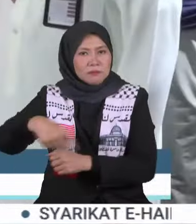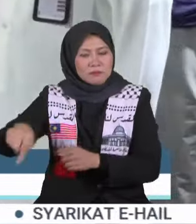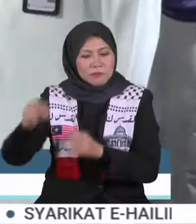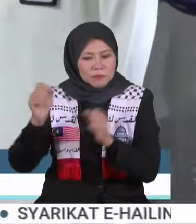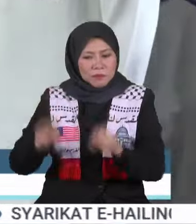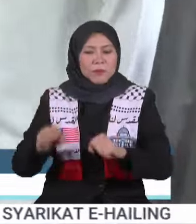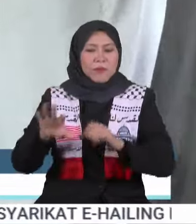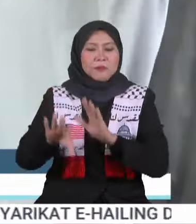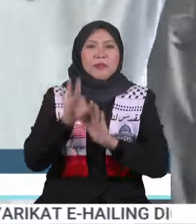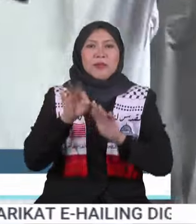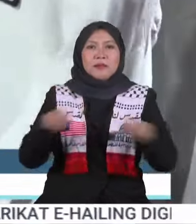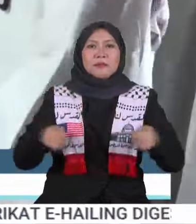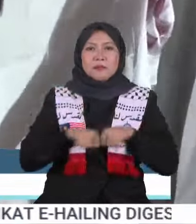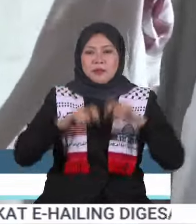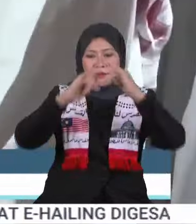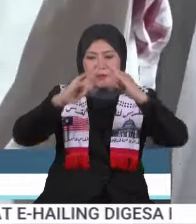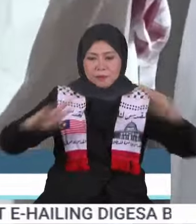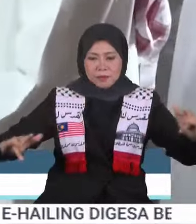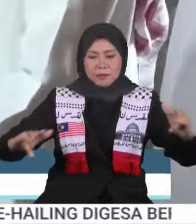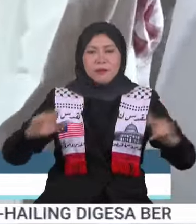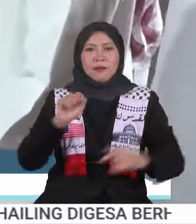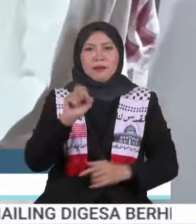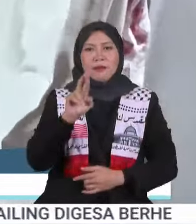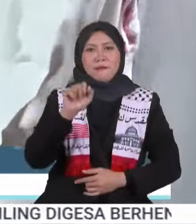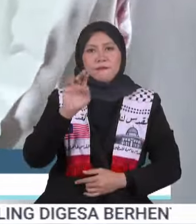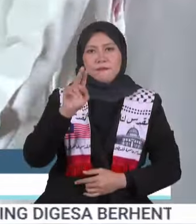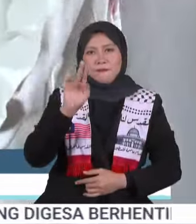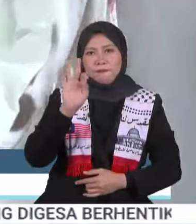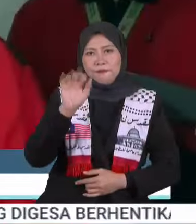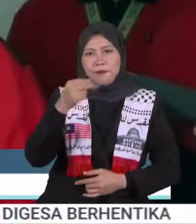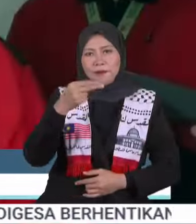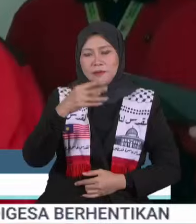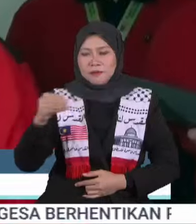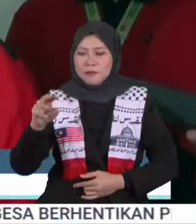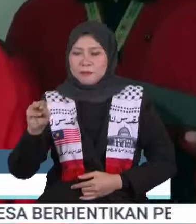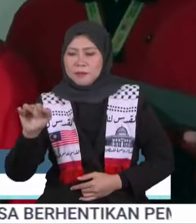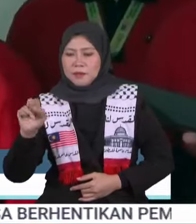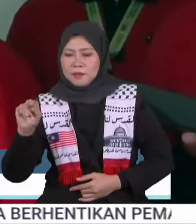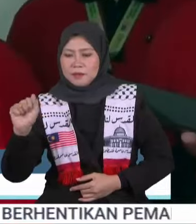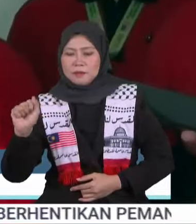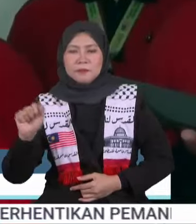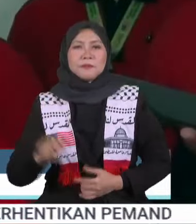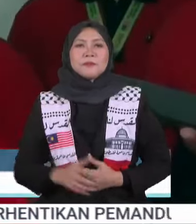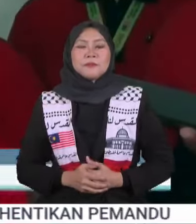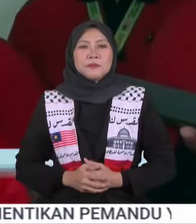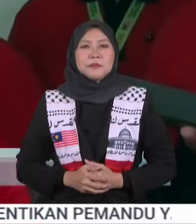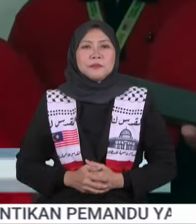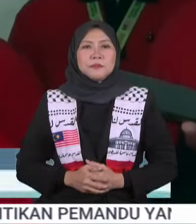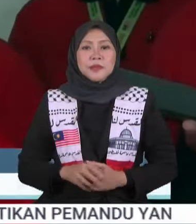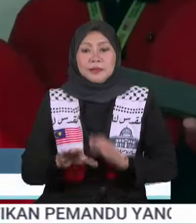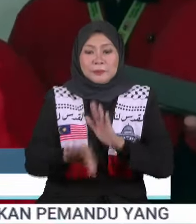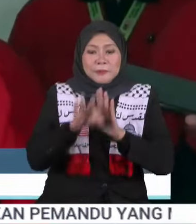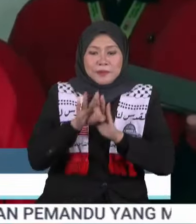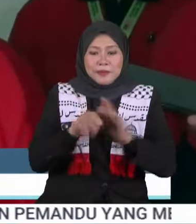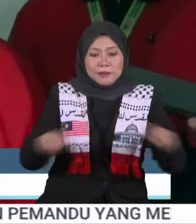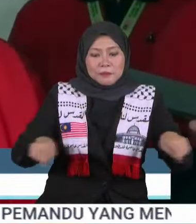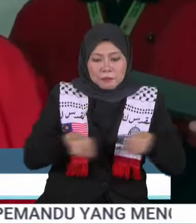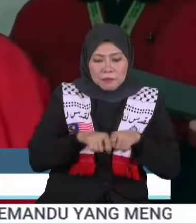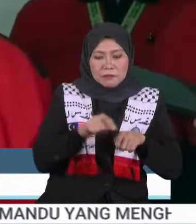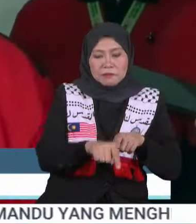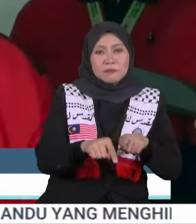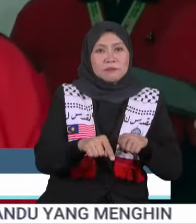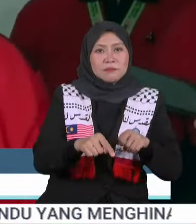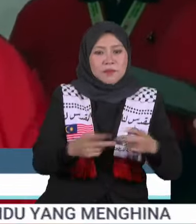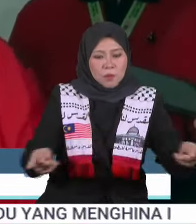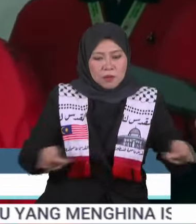membolehkan negara memilih tapak perkhemahan di Arafah dan Mina. kita telah memilih tapak-tapak yang